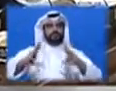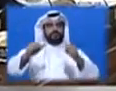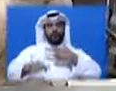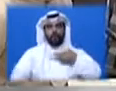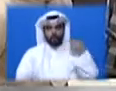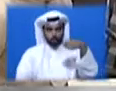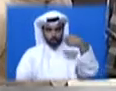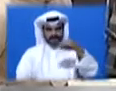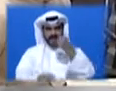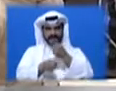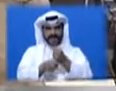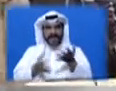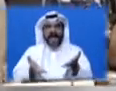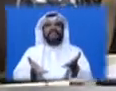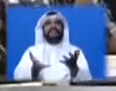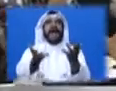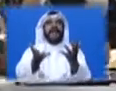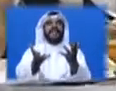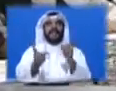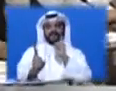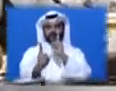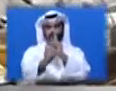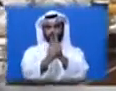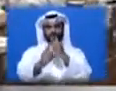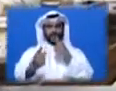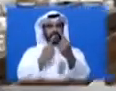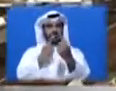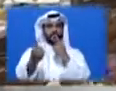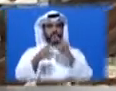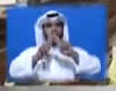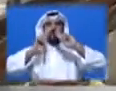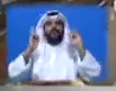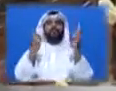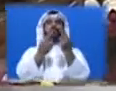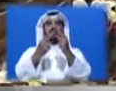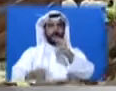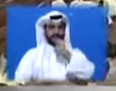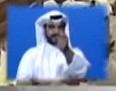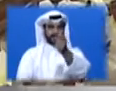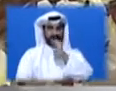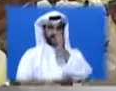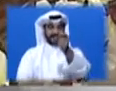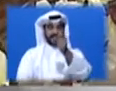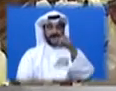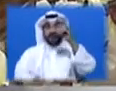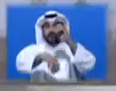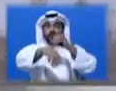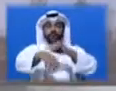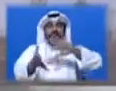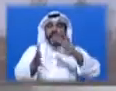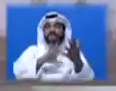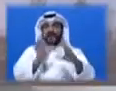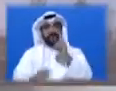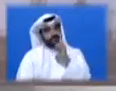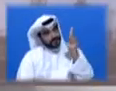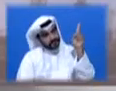العامة عقدت مؤتمراً صحفياً لعرض كل ما لديها من خطط آنية ومستقبلية لتساهم بالدفع بعجلة